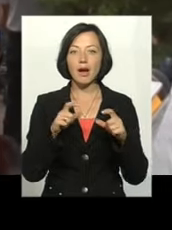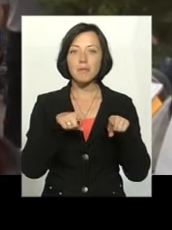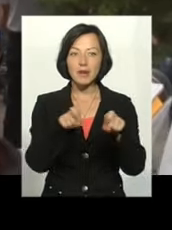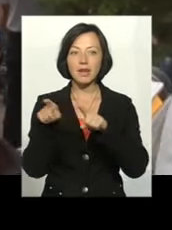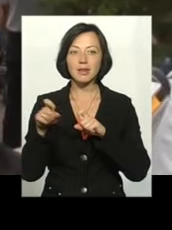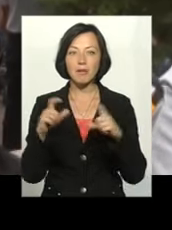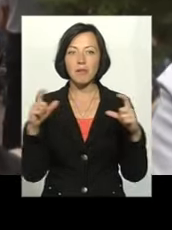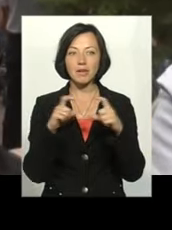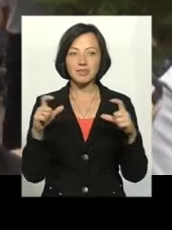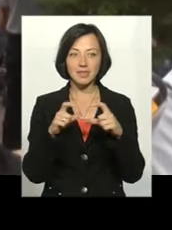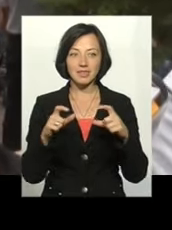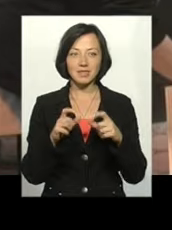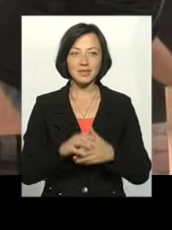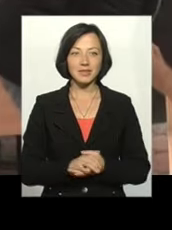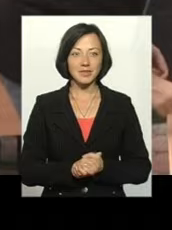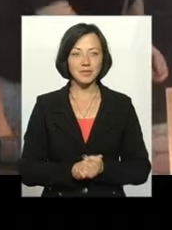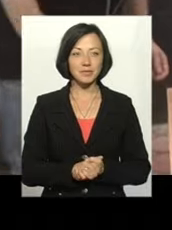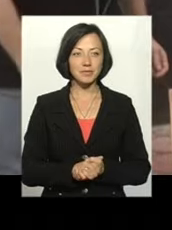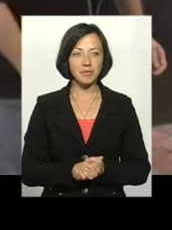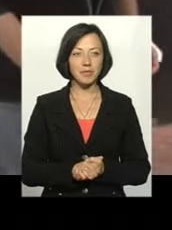канцелярії, пошуках канцелярії.